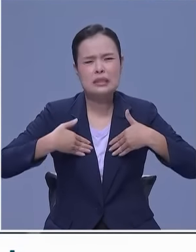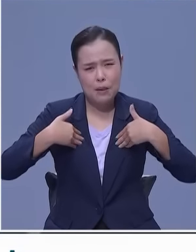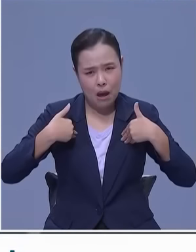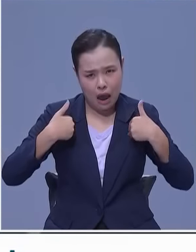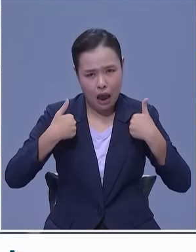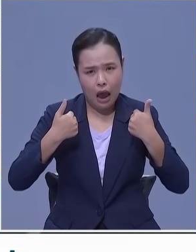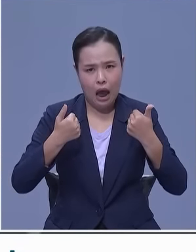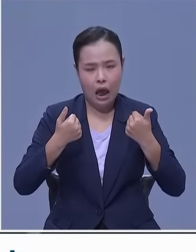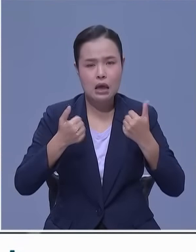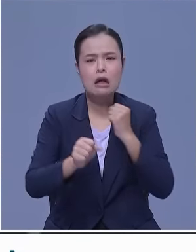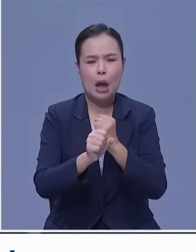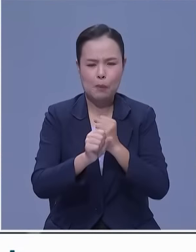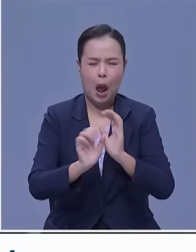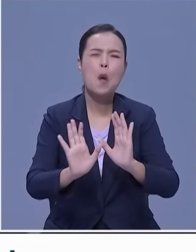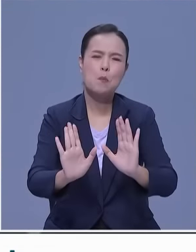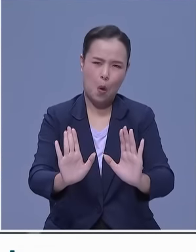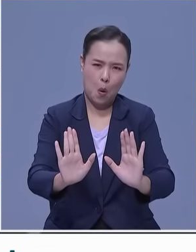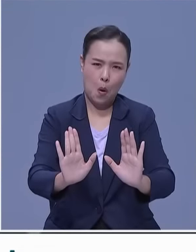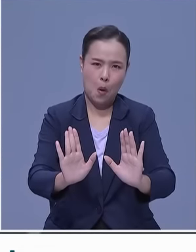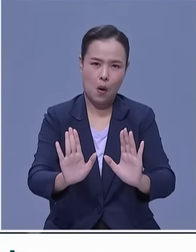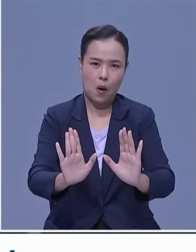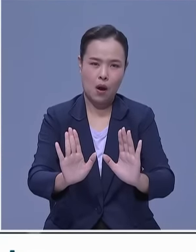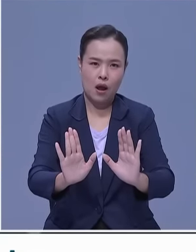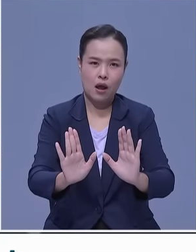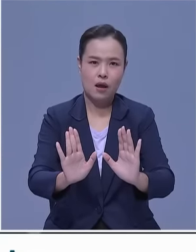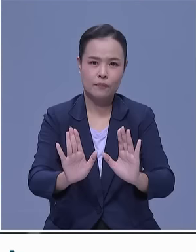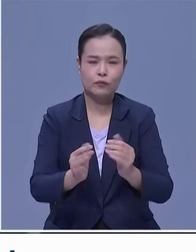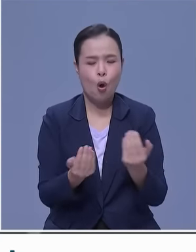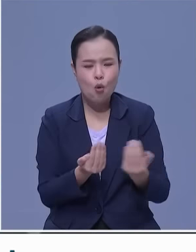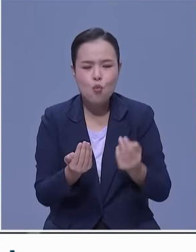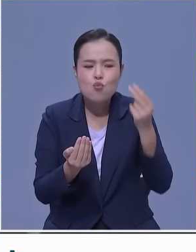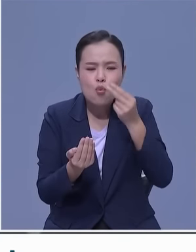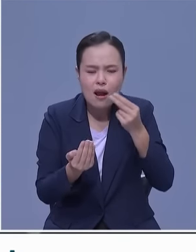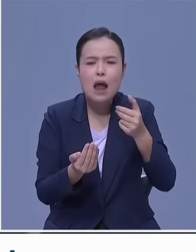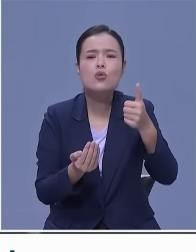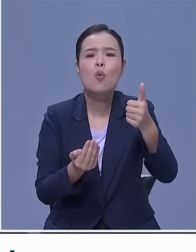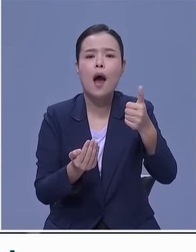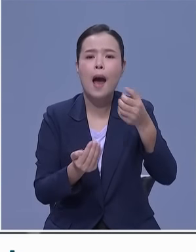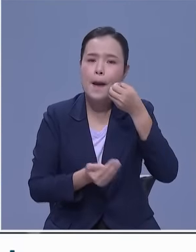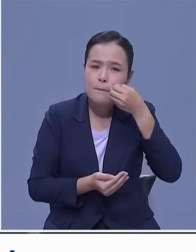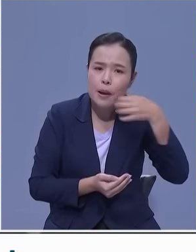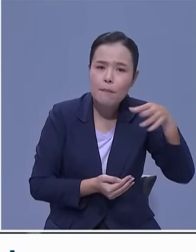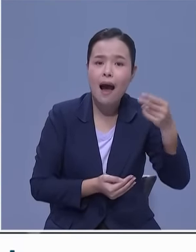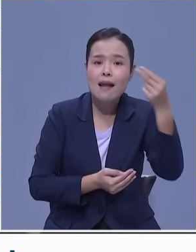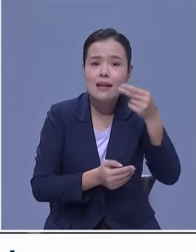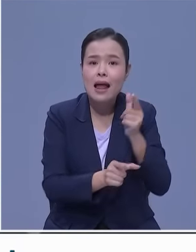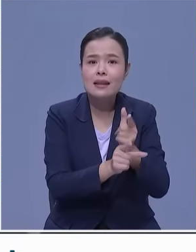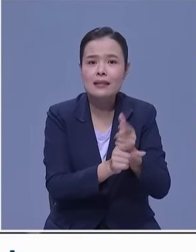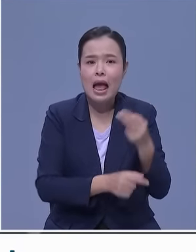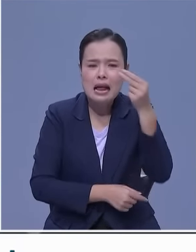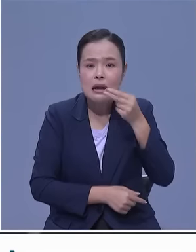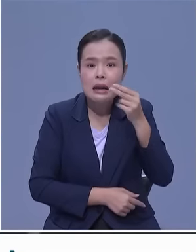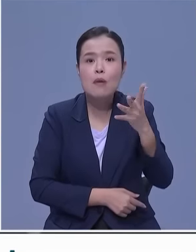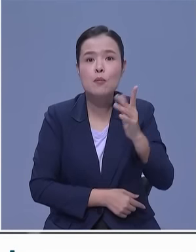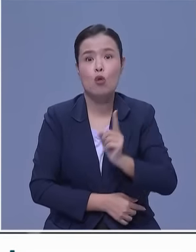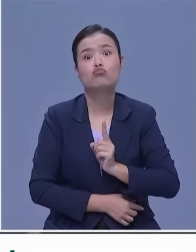็ คือให้วางมือ วางมือซะ อยู่เป็นร่มโพร่มไทรของลูกหลานไป คือยังไงอ่ะให้กลับบ้านไปเลี้ยงหลานแบบนี้หรอ ไม่มีหลานลุงป้อม